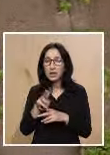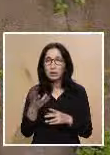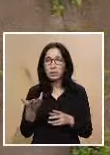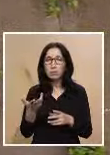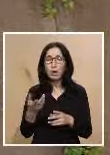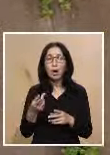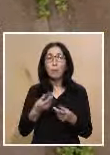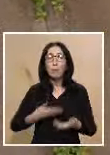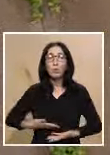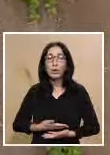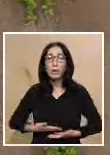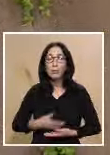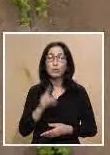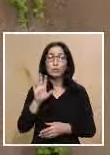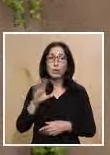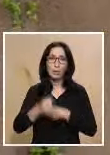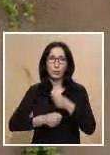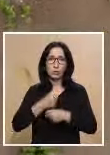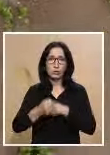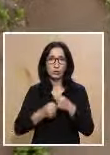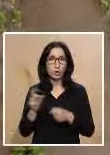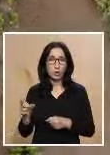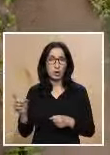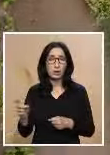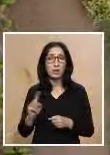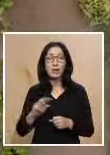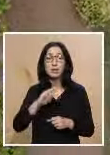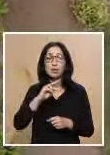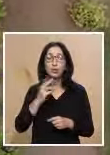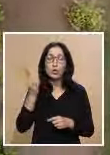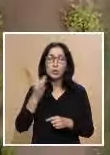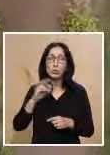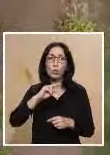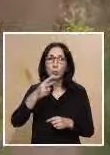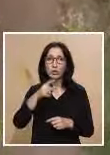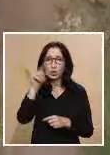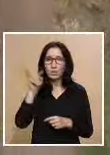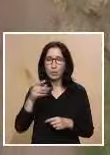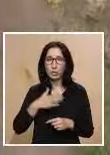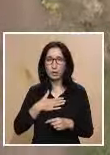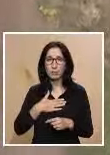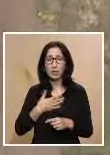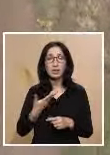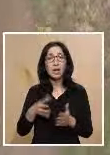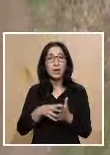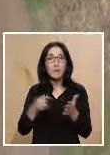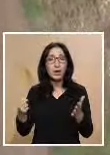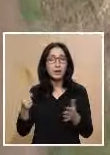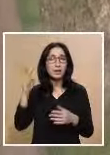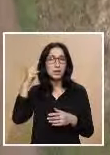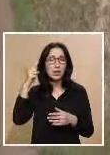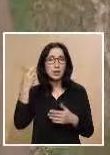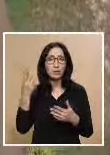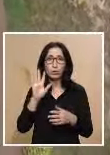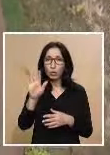и потребностите на производителите. Те много често се обръщат с въпроси към нас и варяйки си изводи